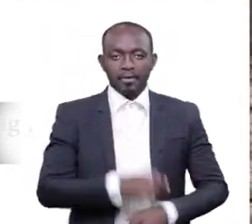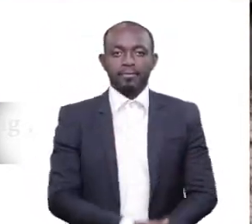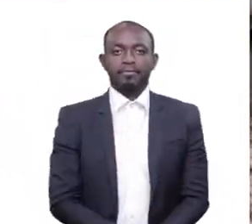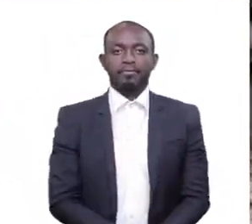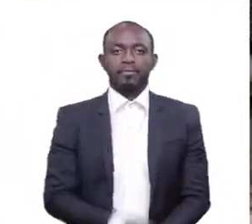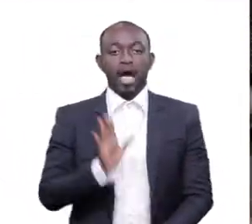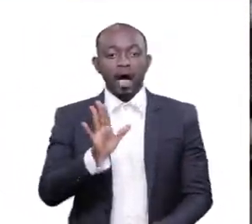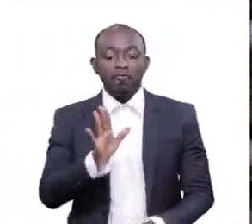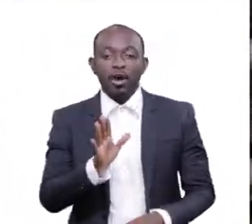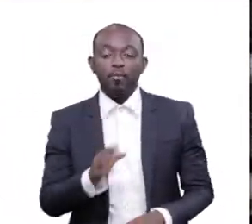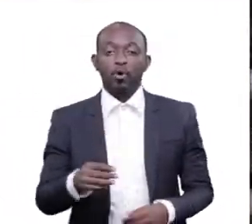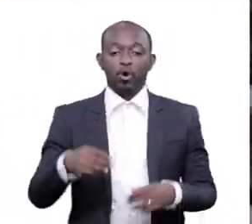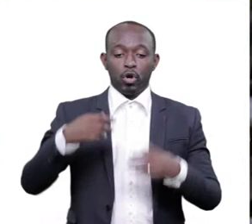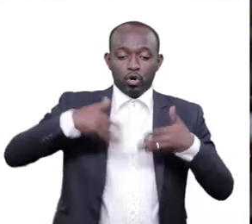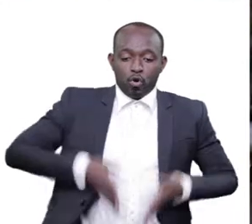kubyara abana